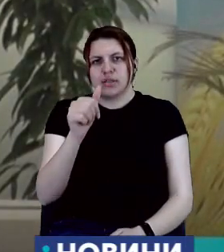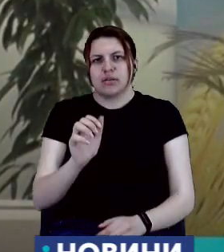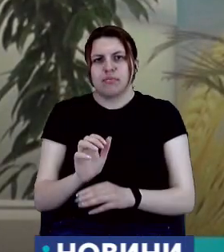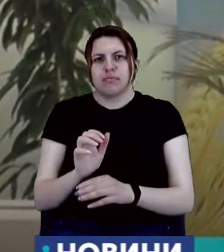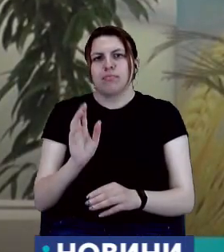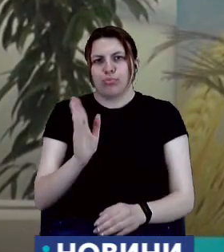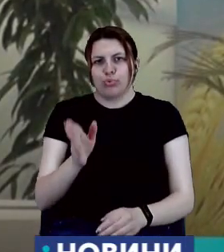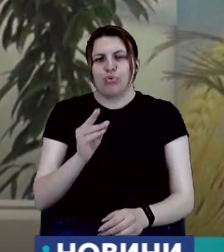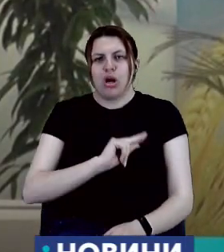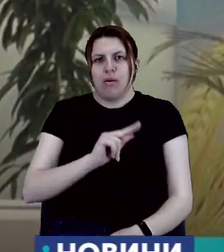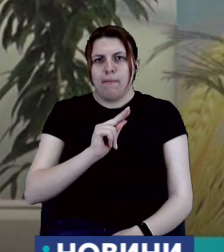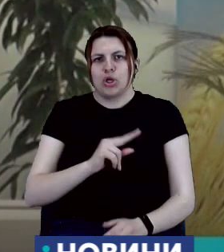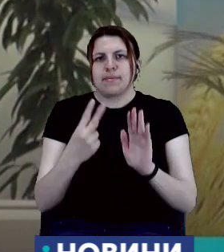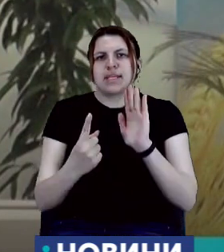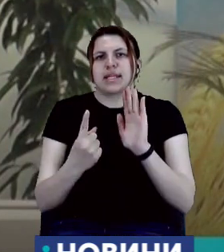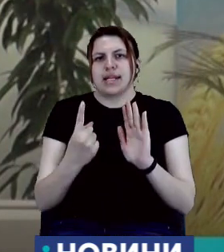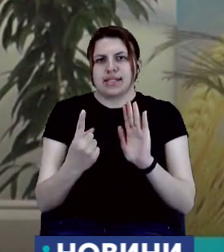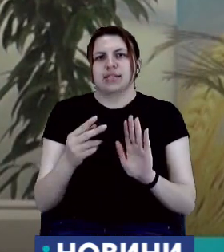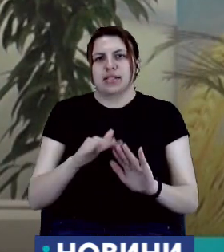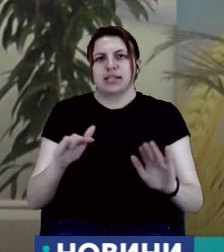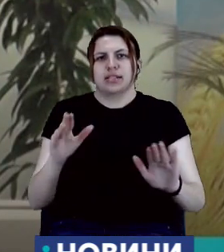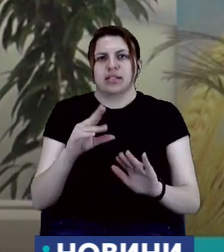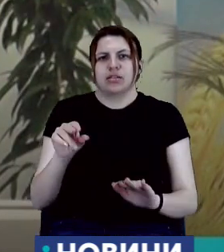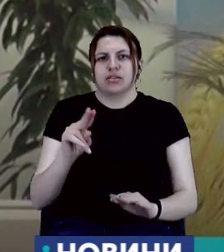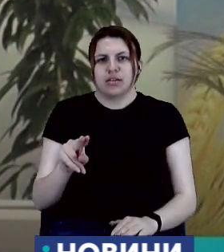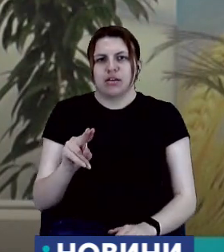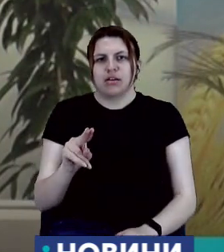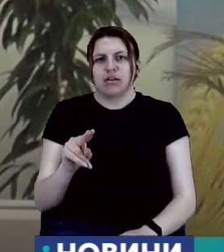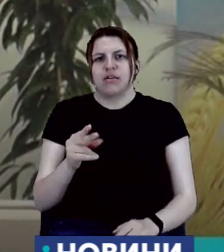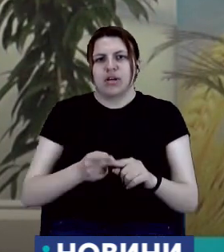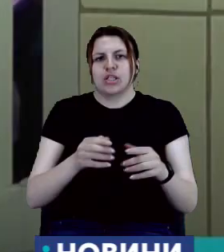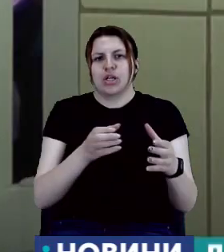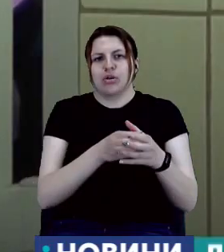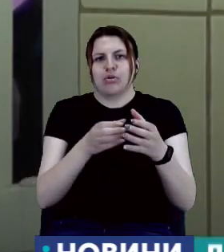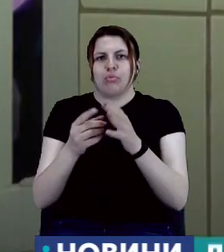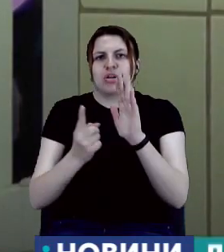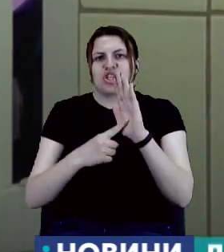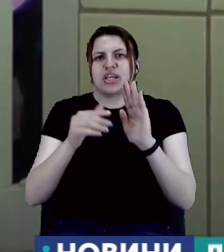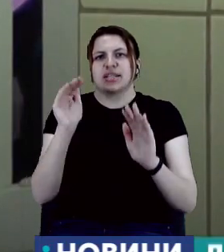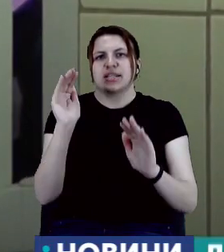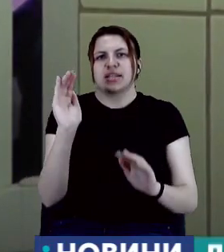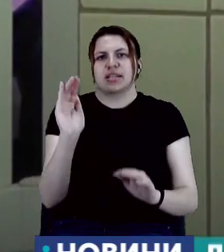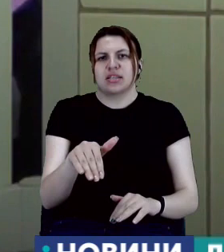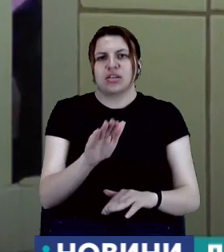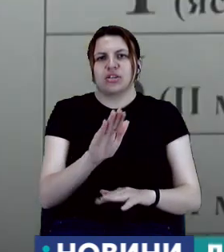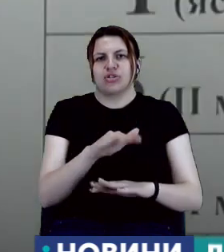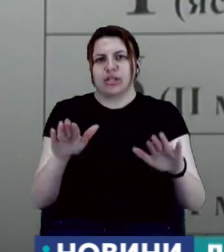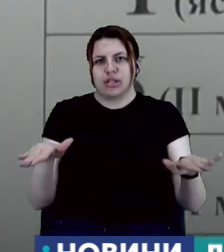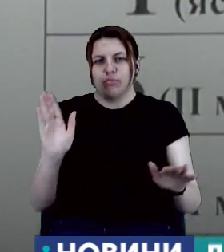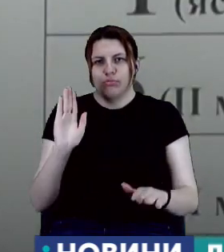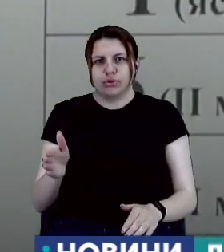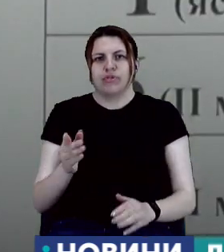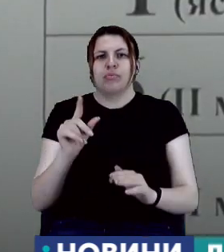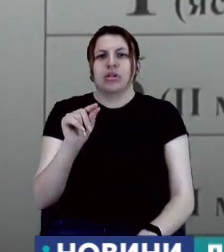ми запускаємо 477 груп, і в ці групи прийдуть 6 тисяч дітей. Від понеділка зміниться і дитяче меню.